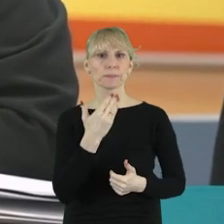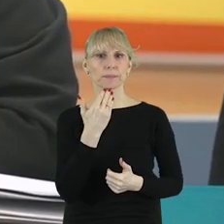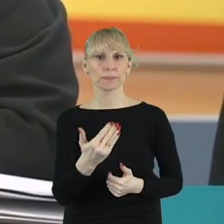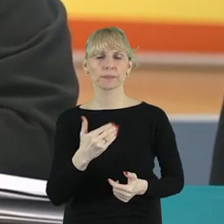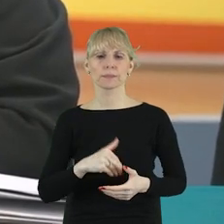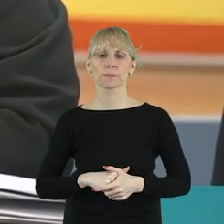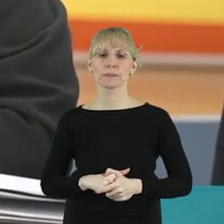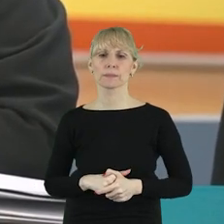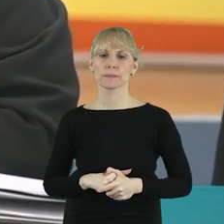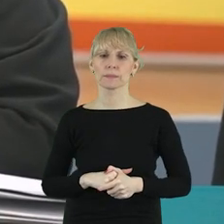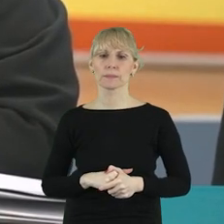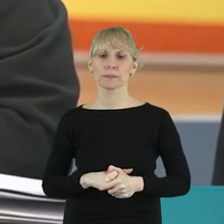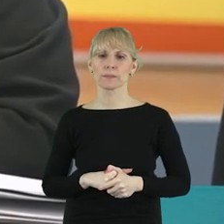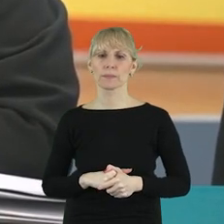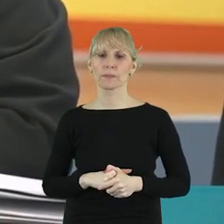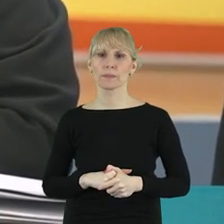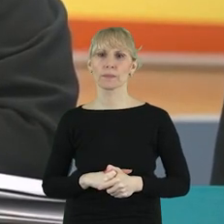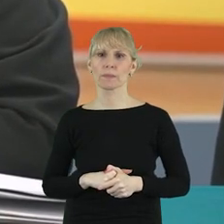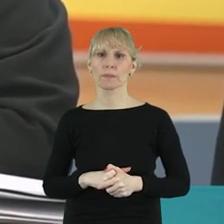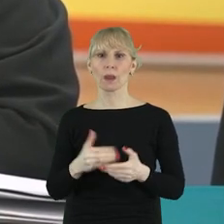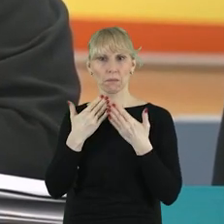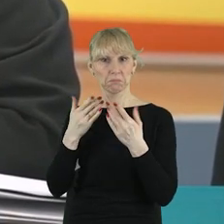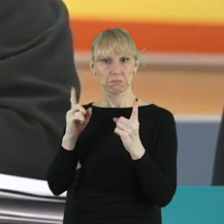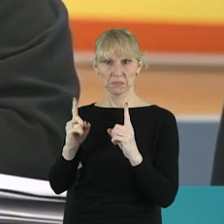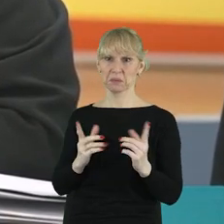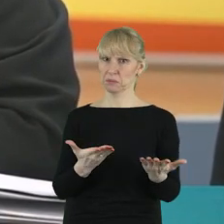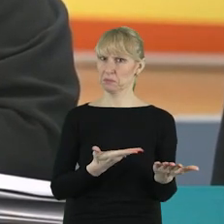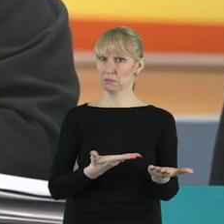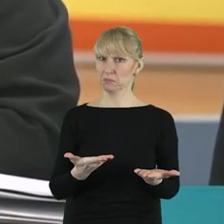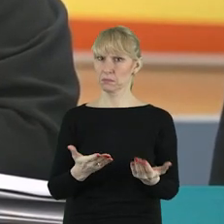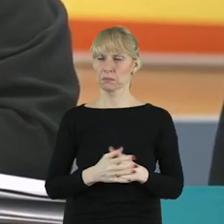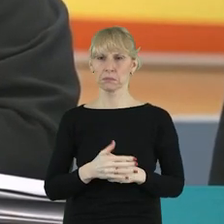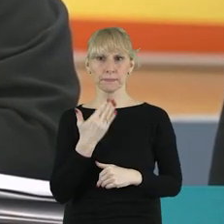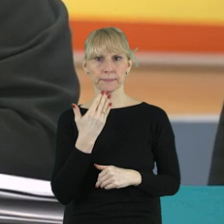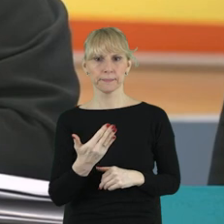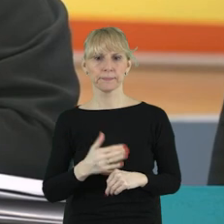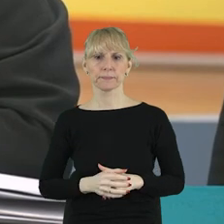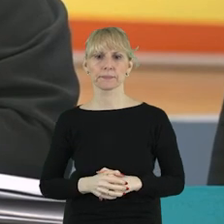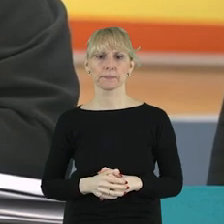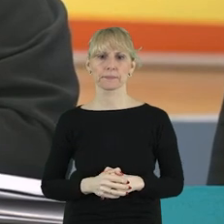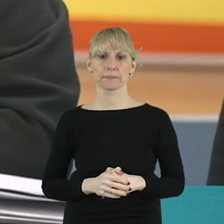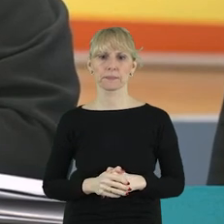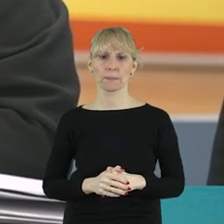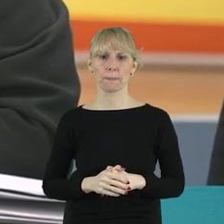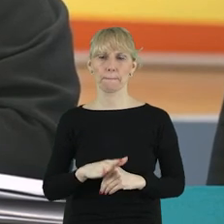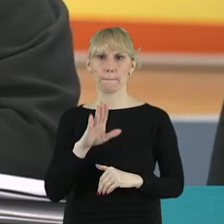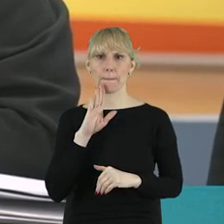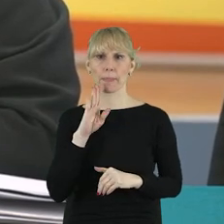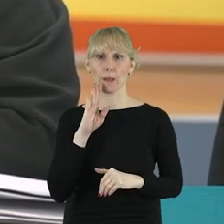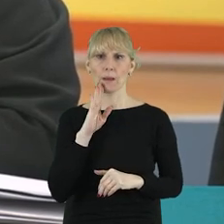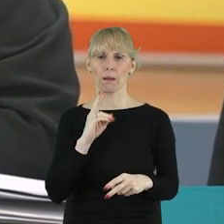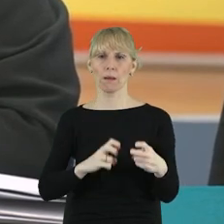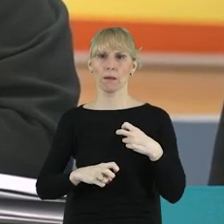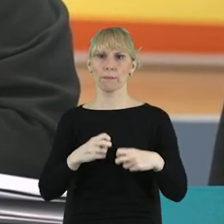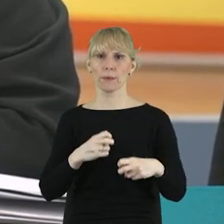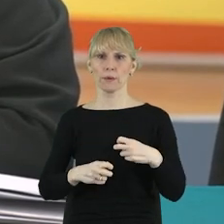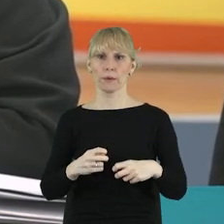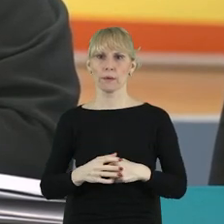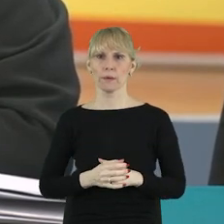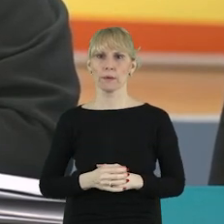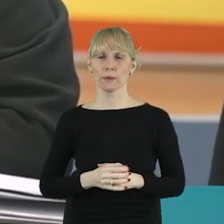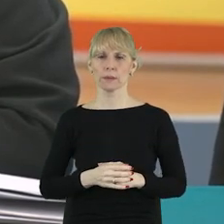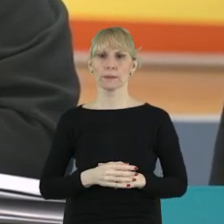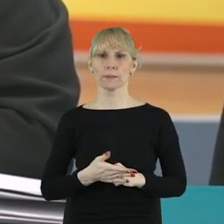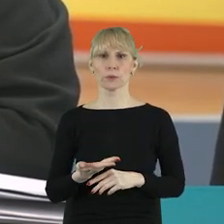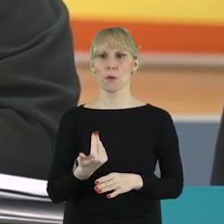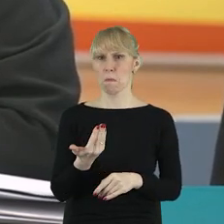Szanowni państwo, podobne problemy przerabialiśmy przy jednej z sesji. Szanowni państwo też wiedzą, jaki był wynik.